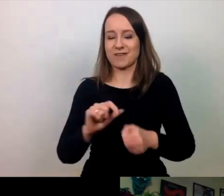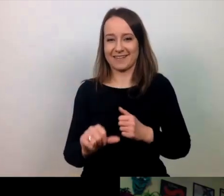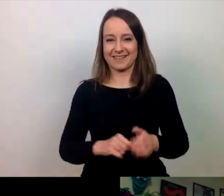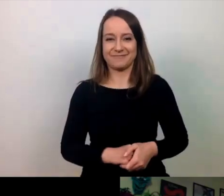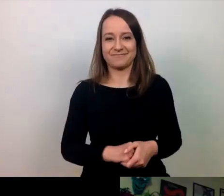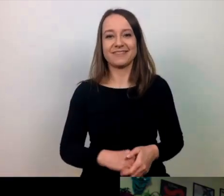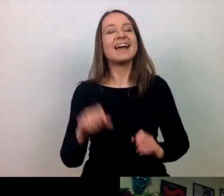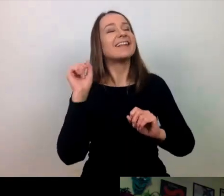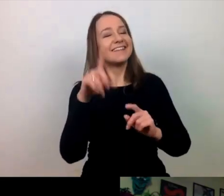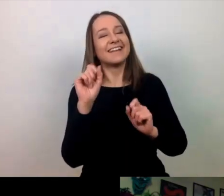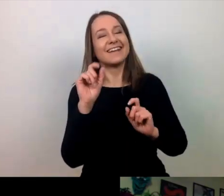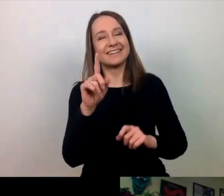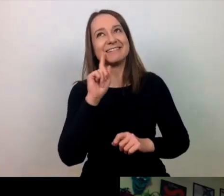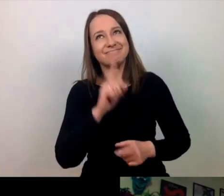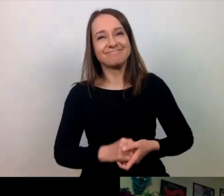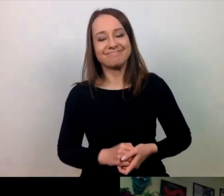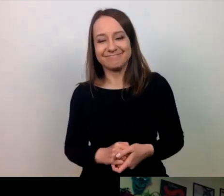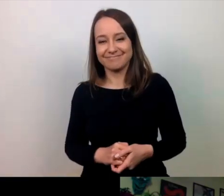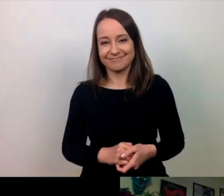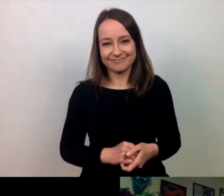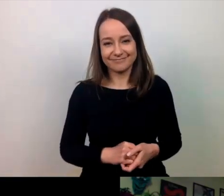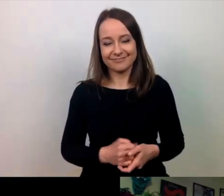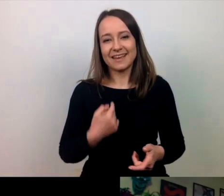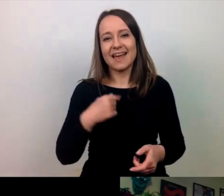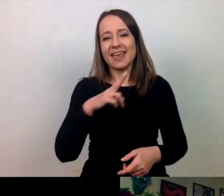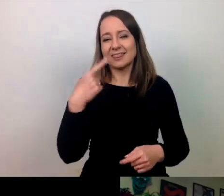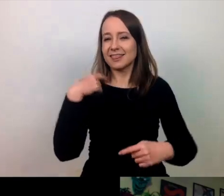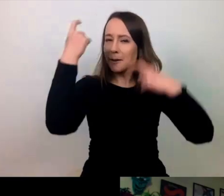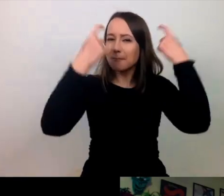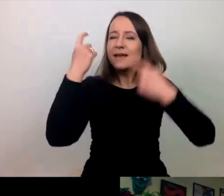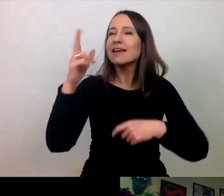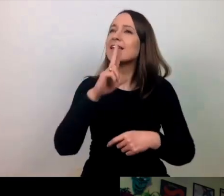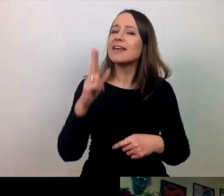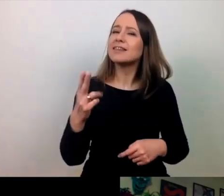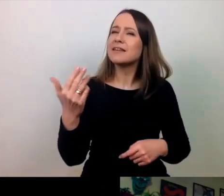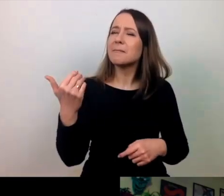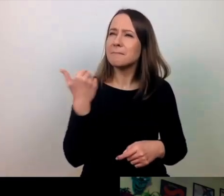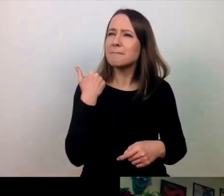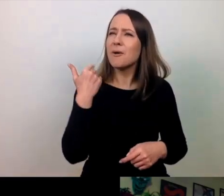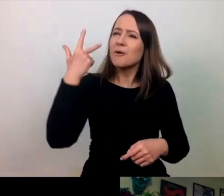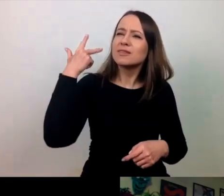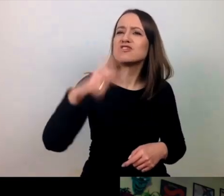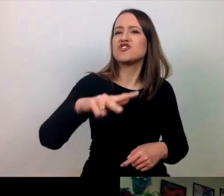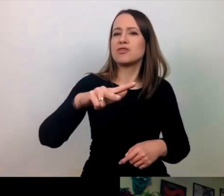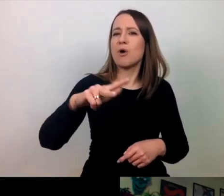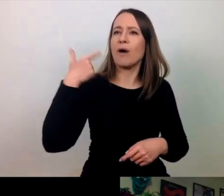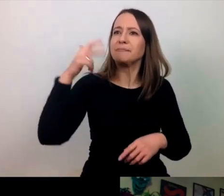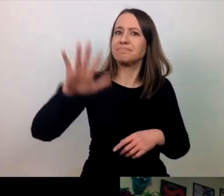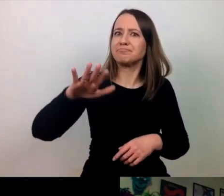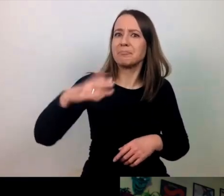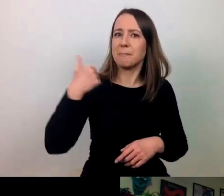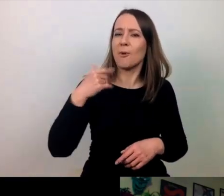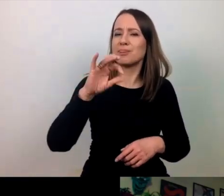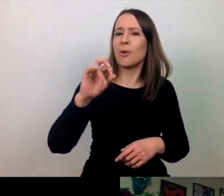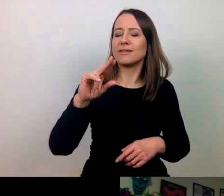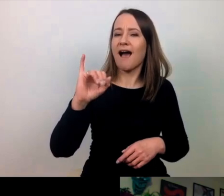Zdecydowanie, jak najbardziej. Ja tak sobie myślałem, kiedyś w ogóle spędziłem bardzo fajne, prawie 3 tygodnie w Toskanii i ogromnie lubię wracać do tego,